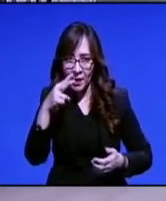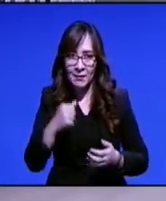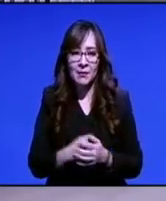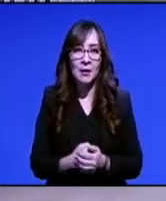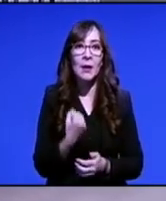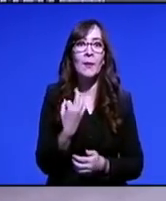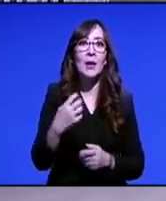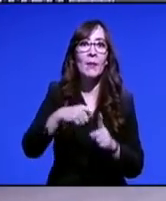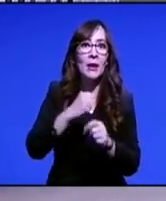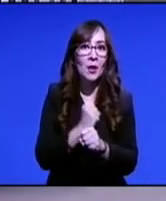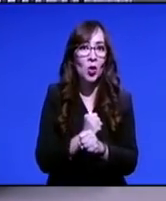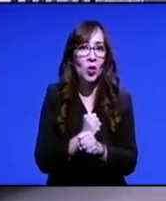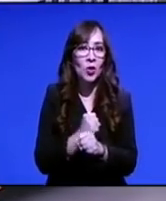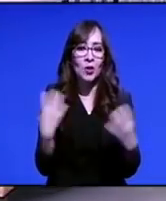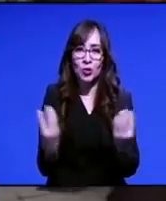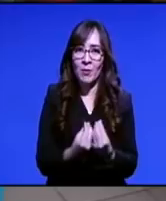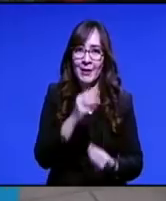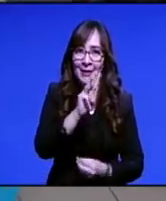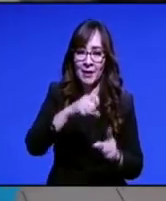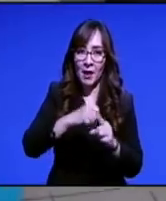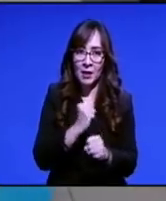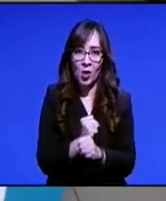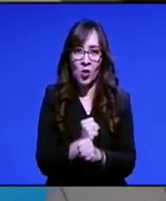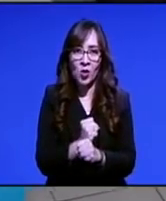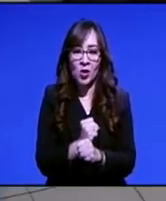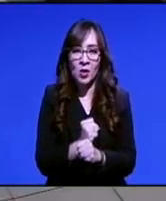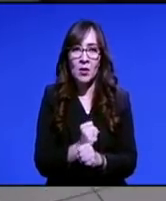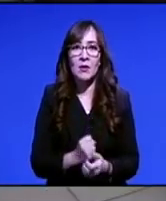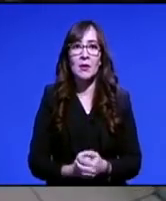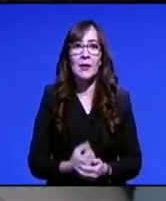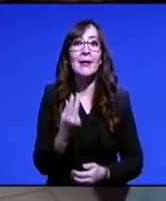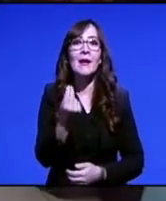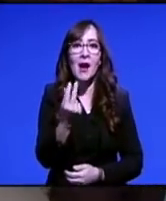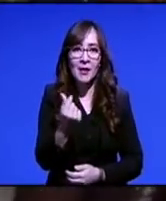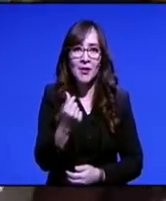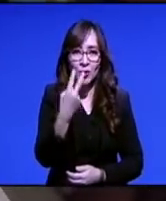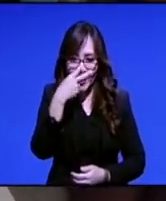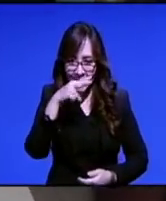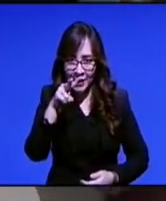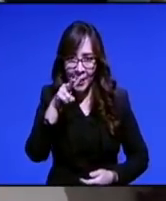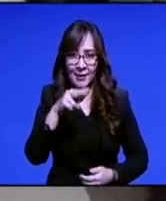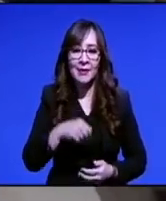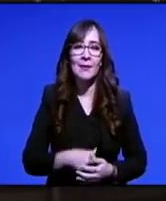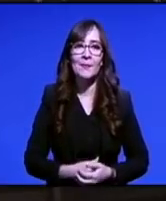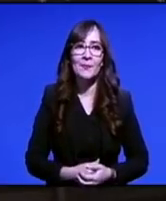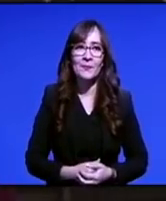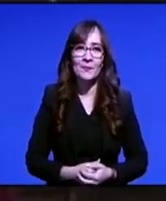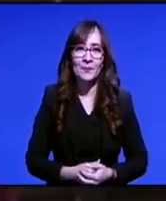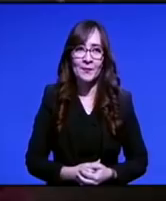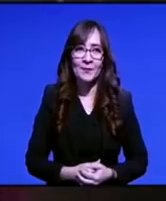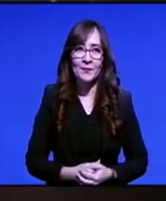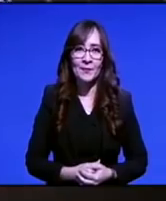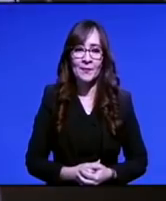Mbak? 3 kilo. 3 kilo ya. Tuh, ada harganya juga dan jumlahnya langsung tertera di sini.